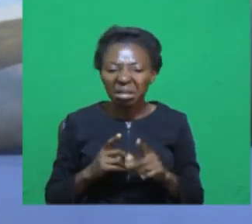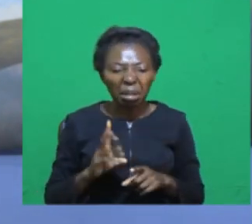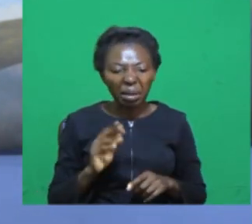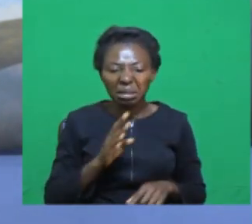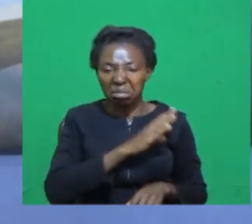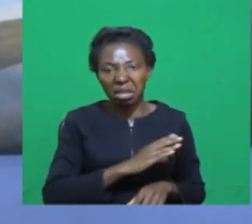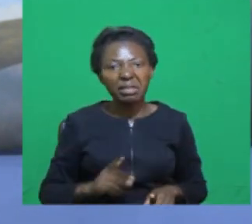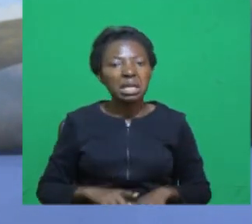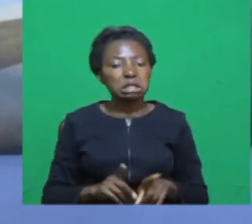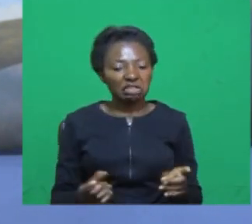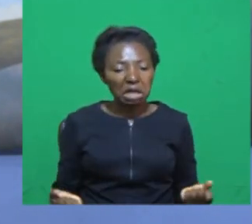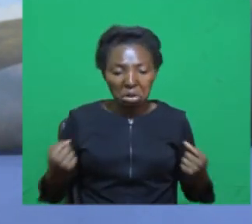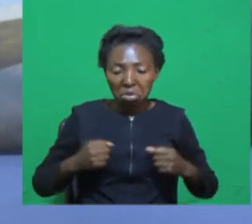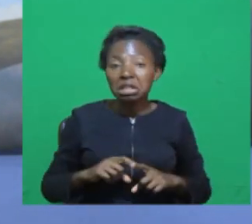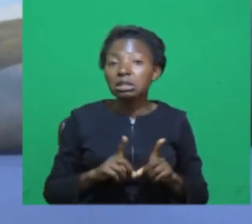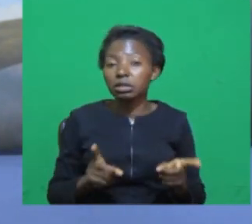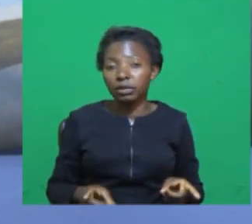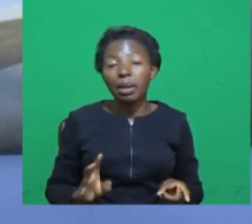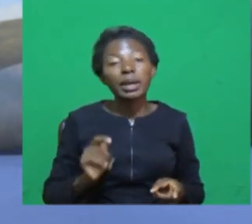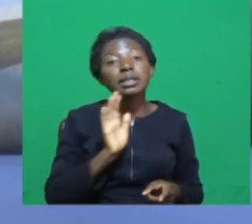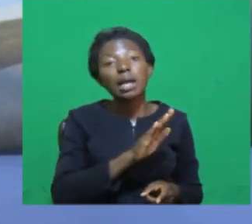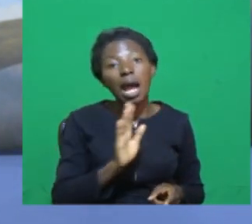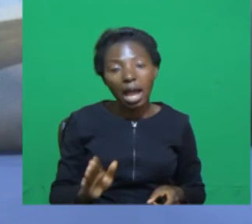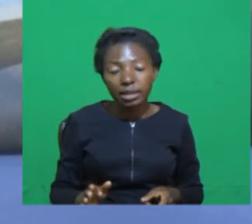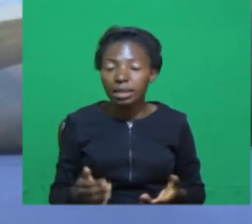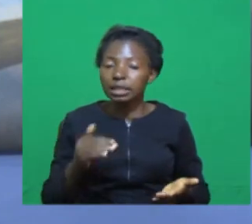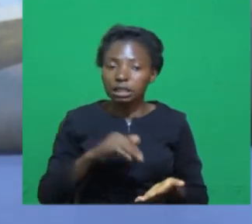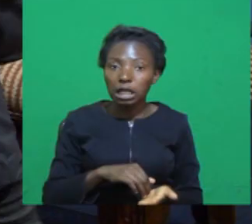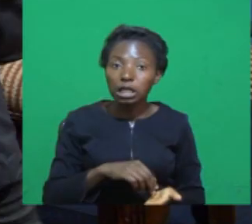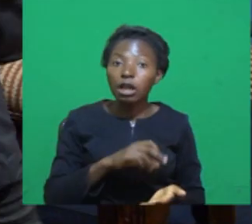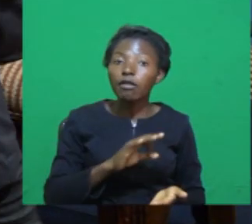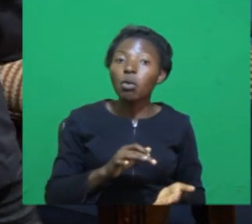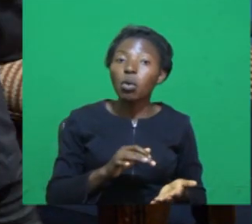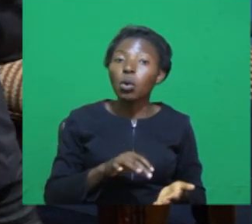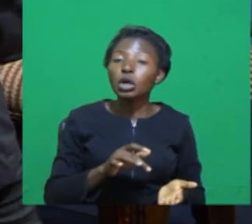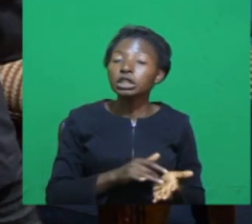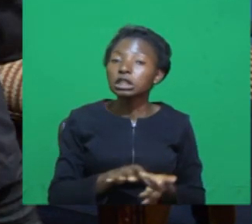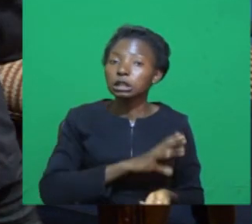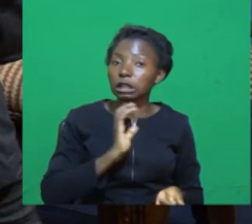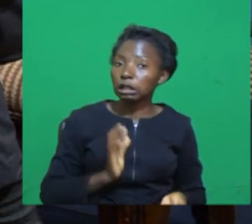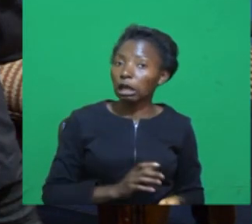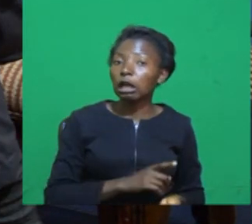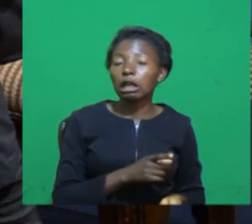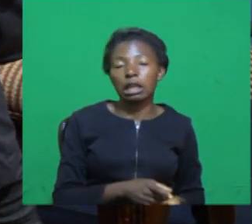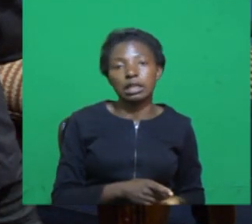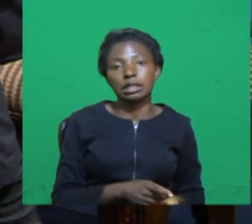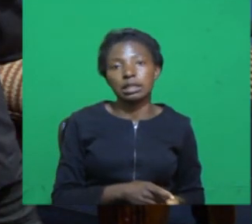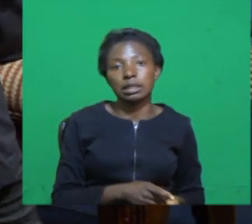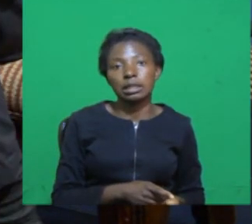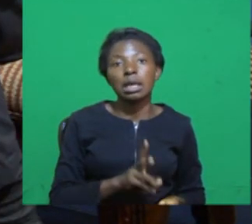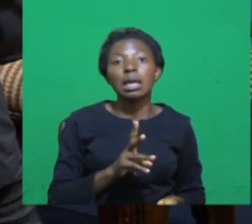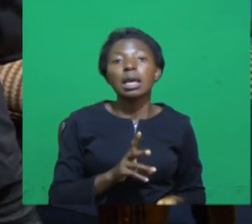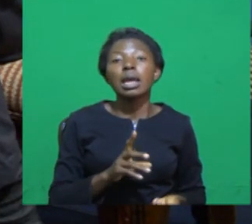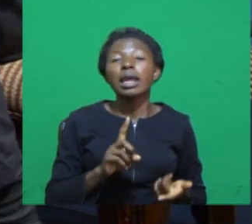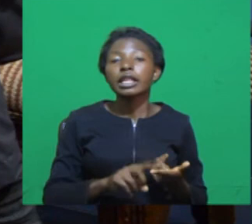vakasiyana mapfekero, asi mumwe wacho achimirira chechi kana kuti vanoita zvekunamata asi